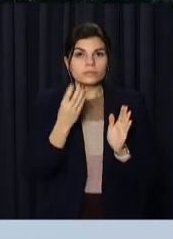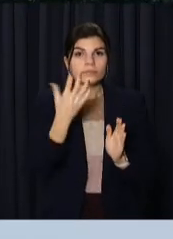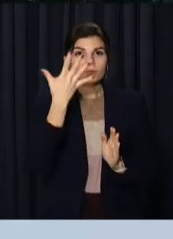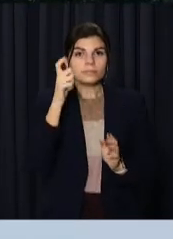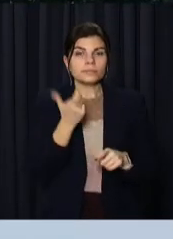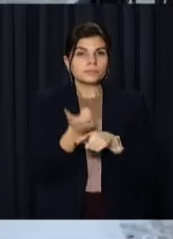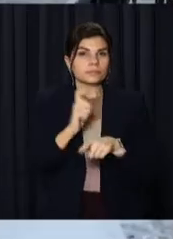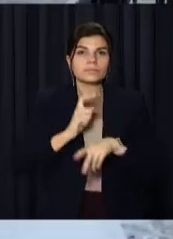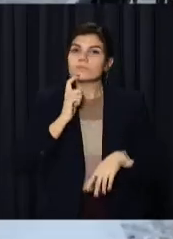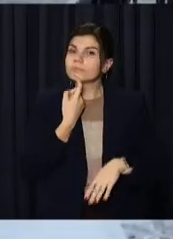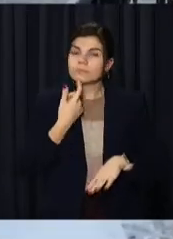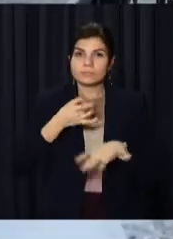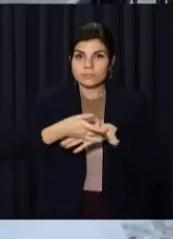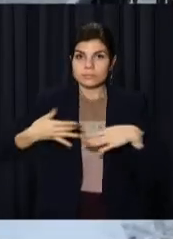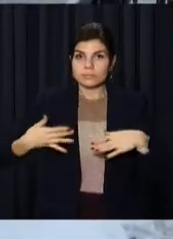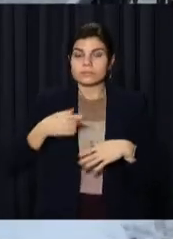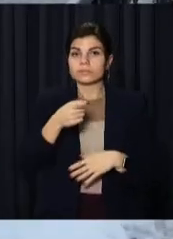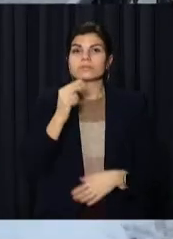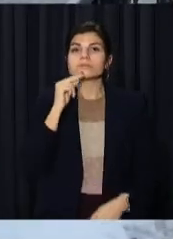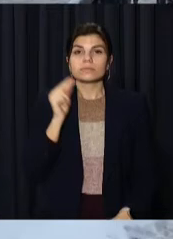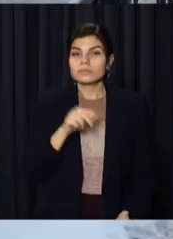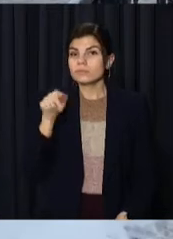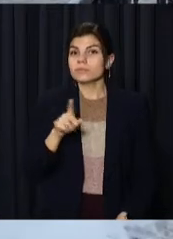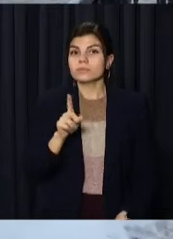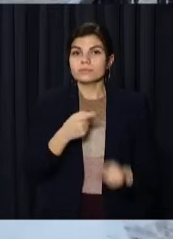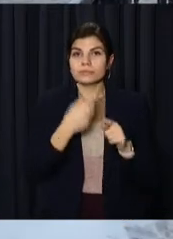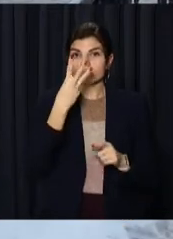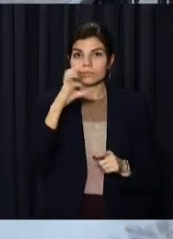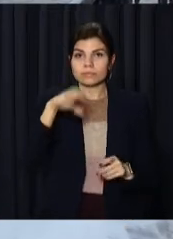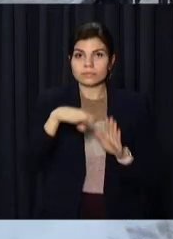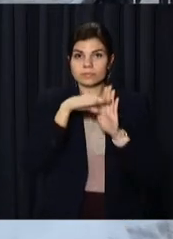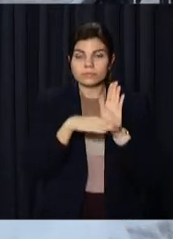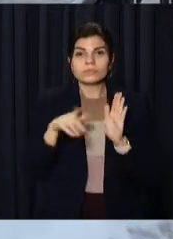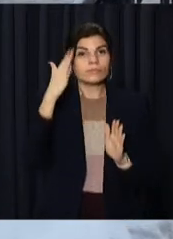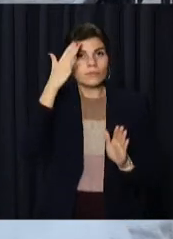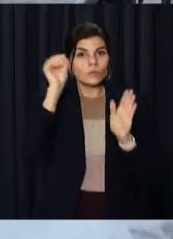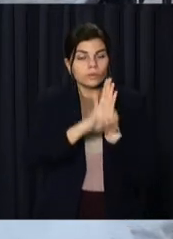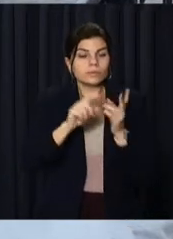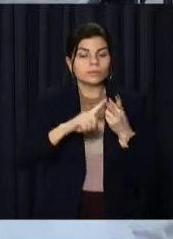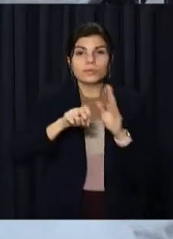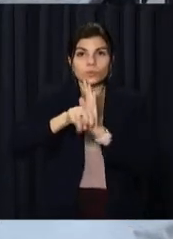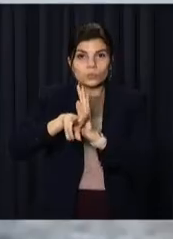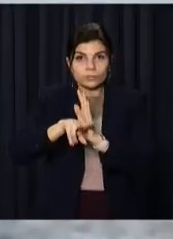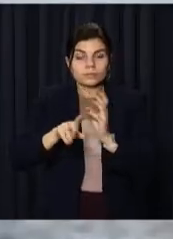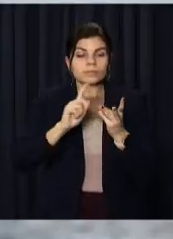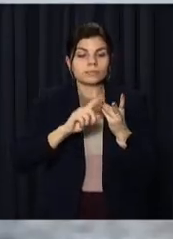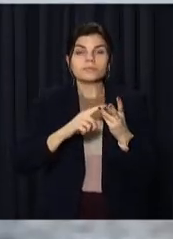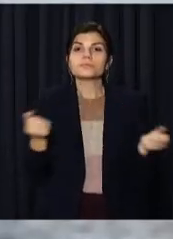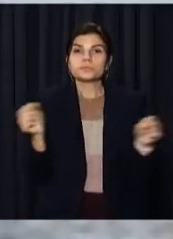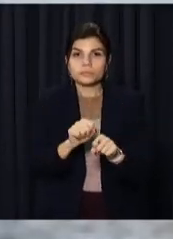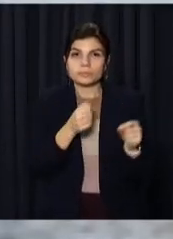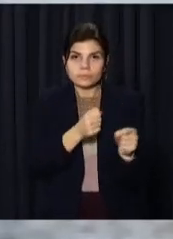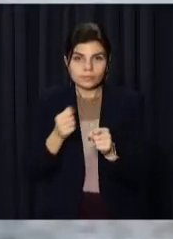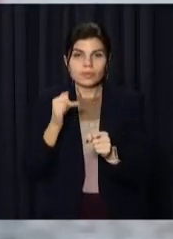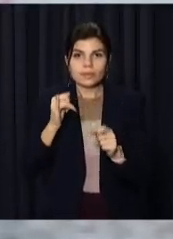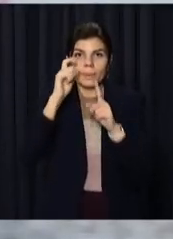5 тяжко поранив. Стрілку висунули обвинувачення за 3 статтями – умисне вбивство, дезертирство та викрадення зброї